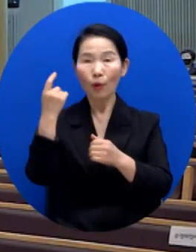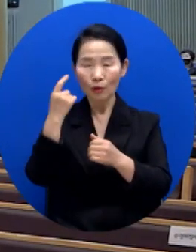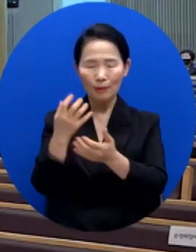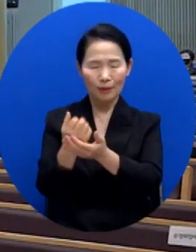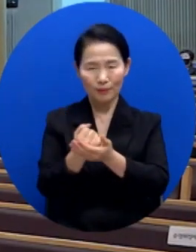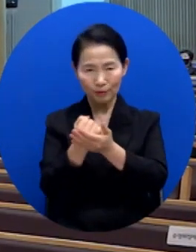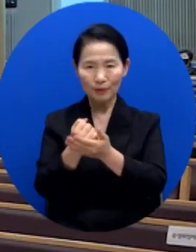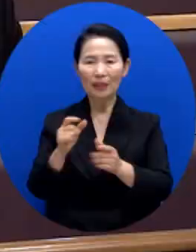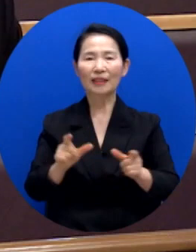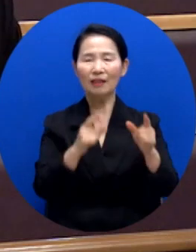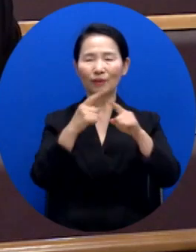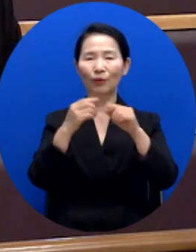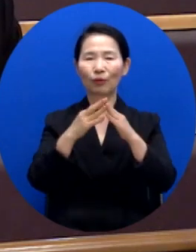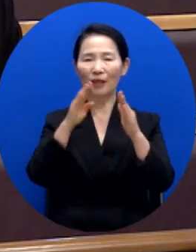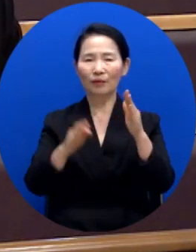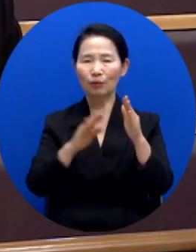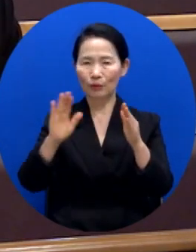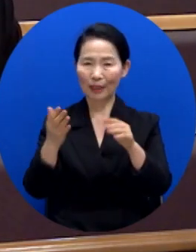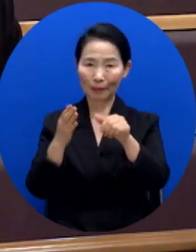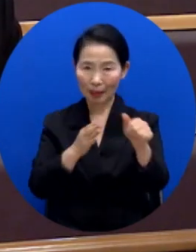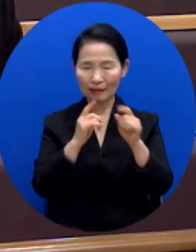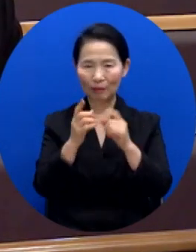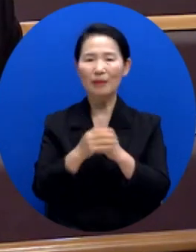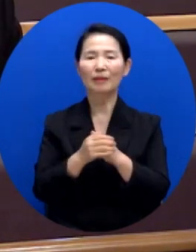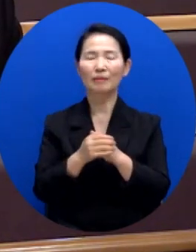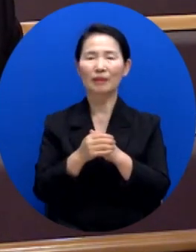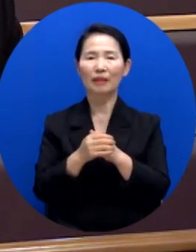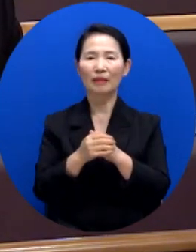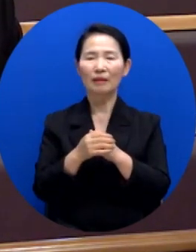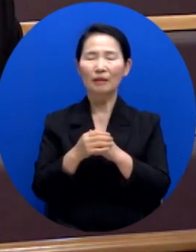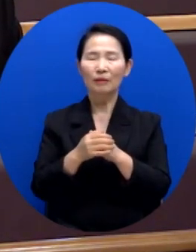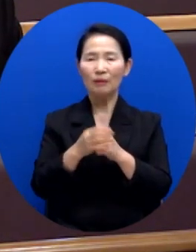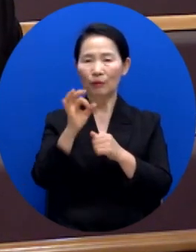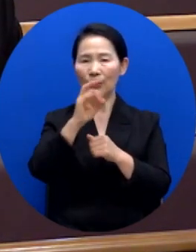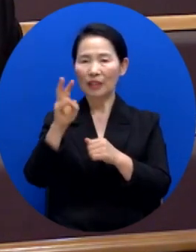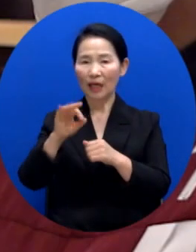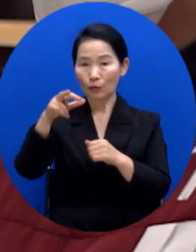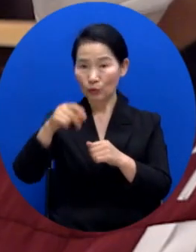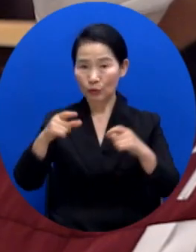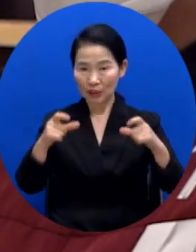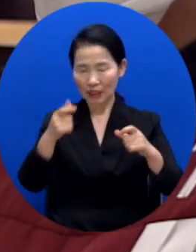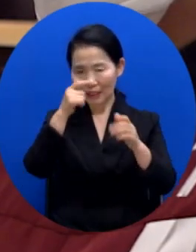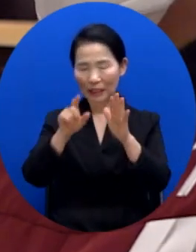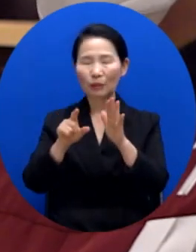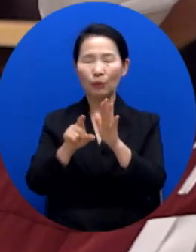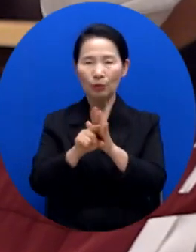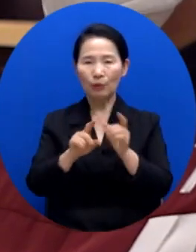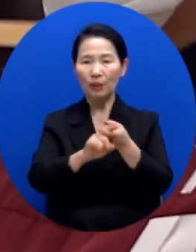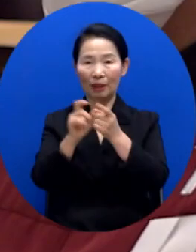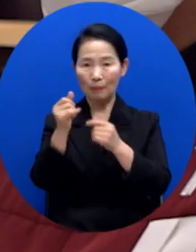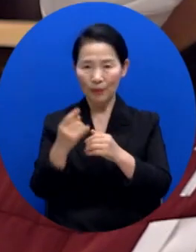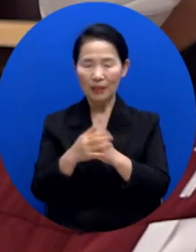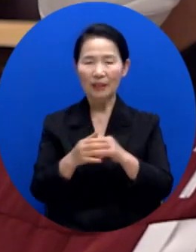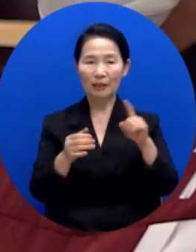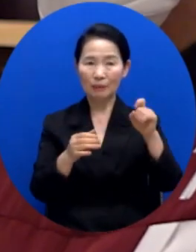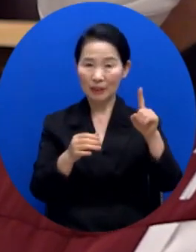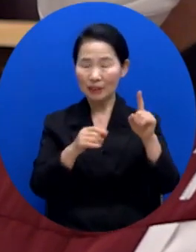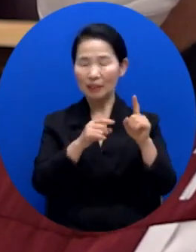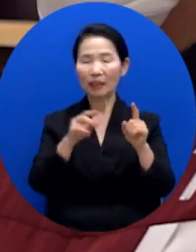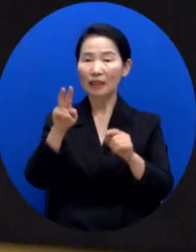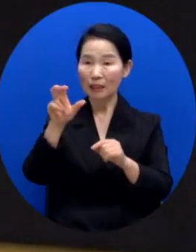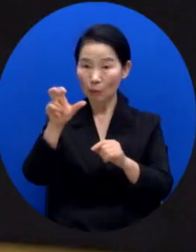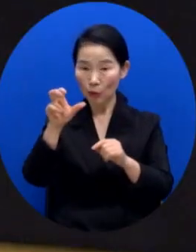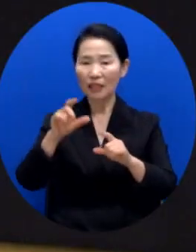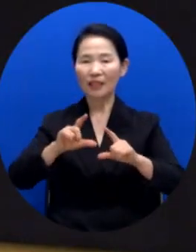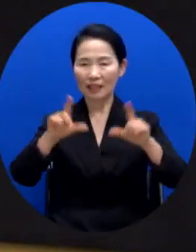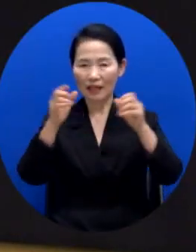그 외 와 성도들이 되길 바란다 고 전했습니다 한편 양 주시기로 표현 앞에는 오는 11일과 25일 피로에도 헌혈